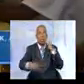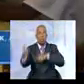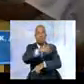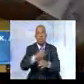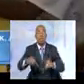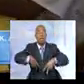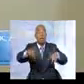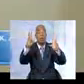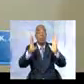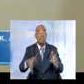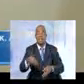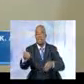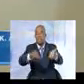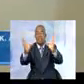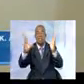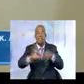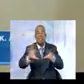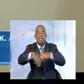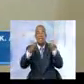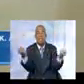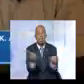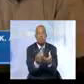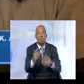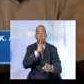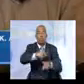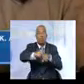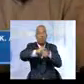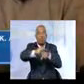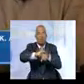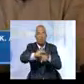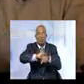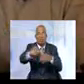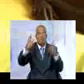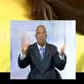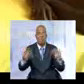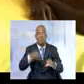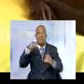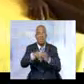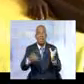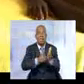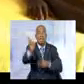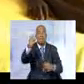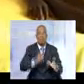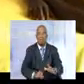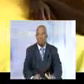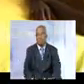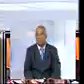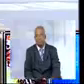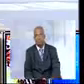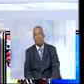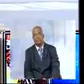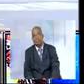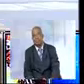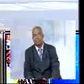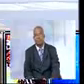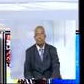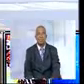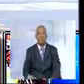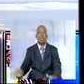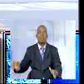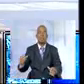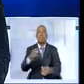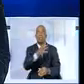opérateurs économiques ont amélioré leur connaissance sur les lois qui régissent les activités commerciales en Côte d'Ivoire. Le